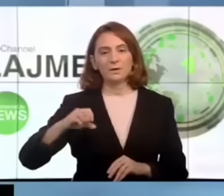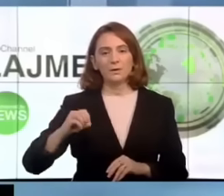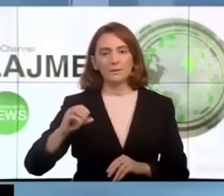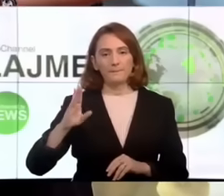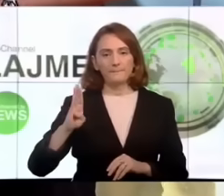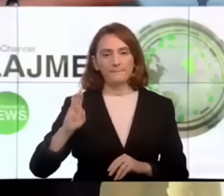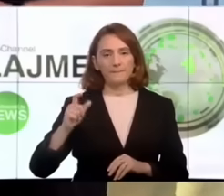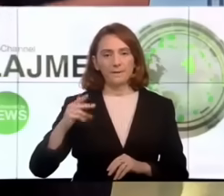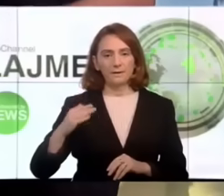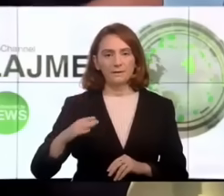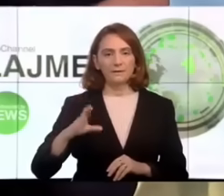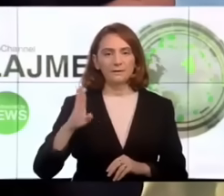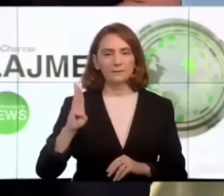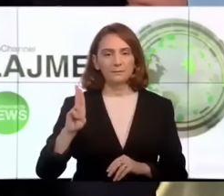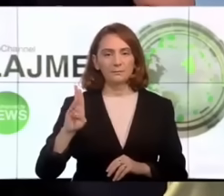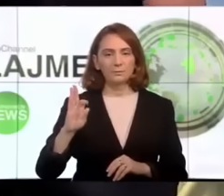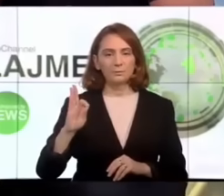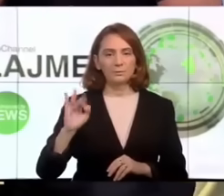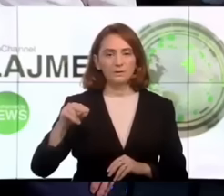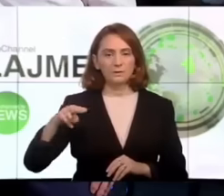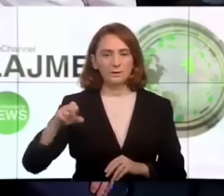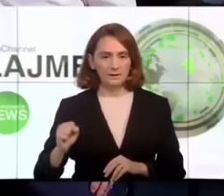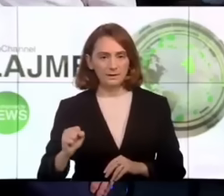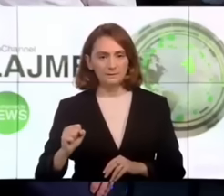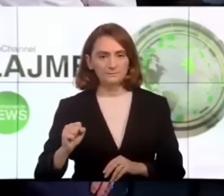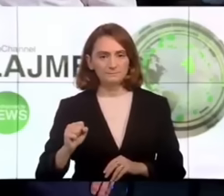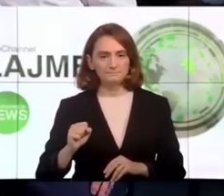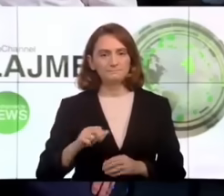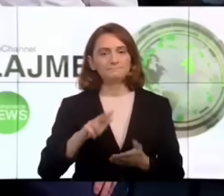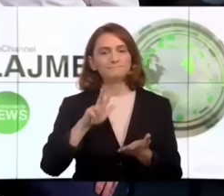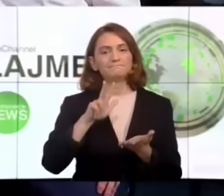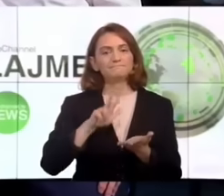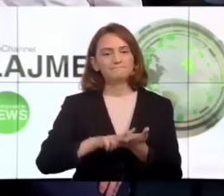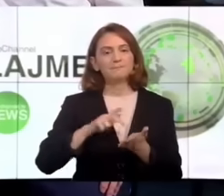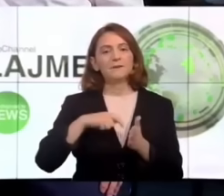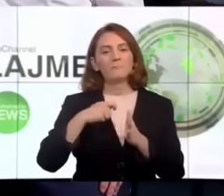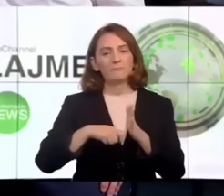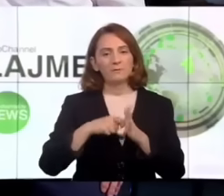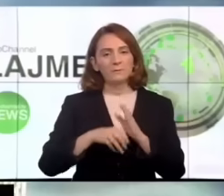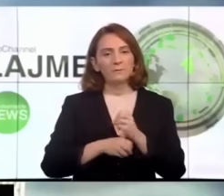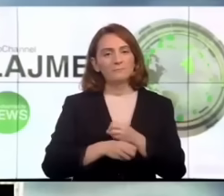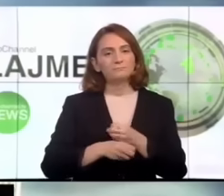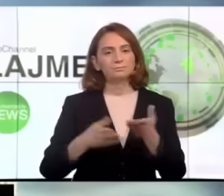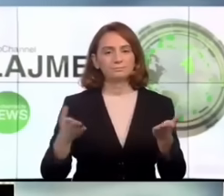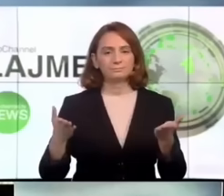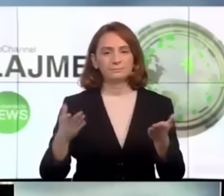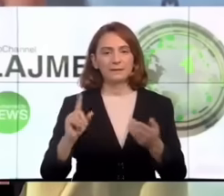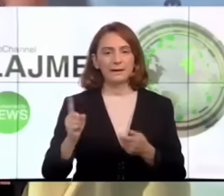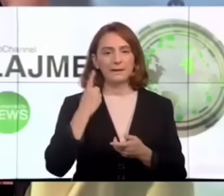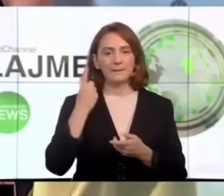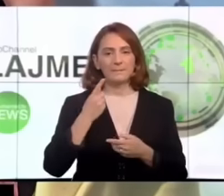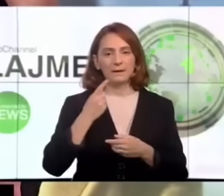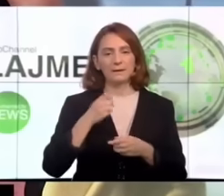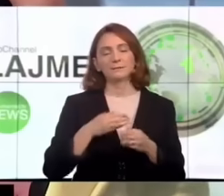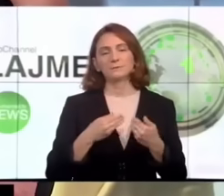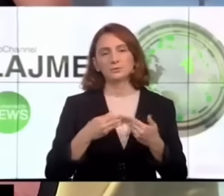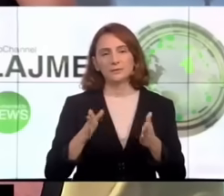Mbrëmjen e 12 shtatorit u shfaq premiera e filmit Pikuj e regjisorit Robert Budina.